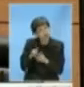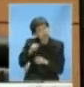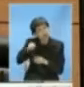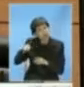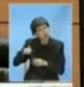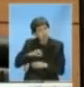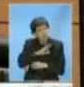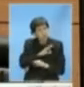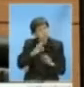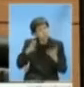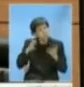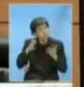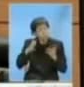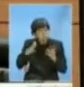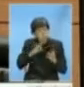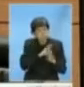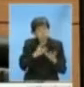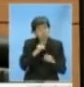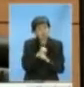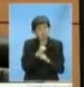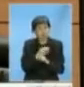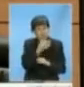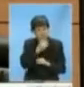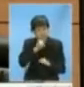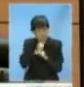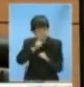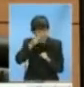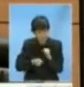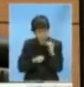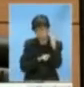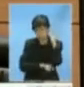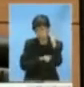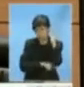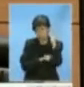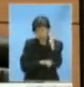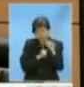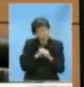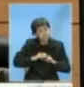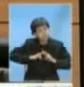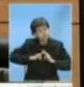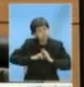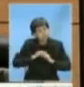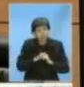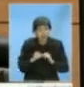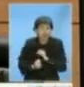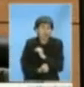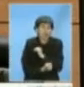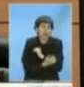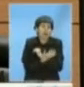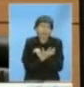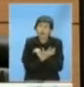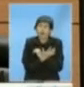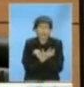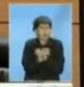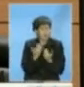ไม่ได้เป็นสมาชิกแต่เป็นผู้เกษตรกรชาวรายย่อยที่ปิดอย่างนั้นไม่มีโอกาสที่จะได้ขาย